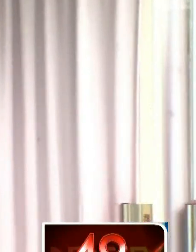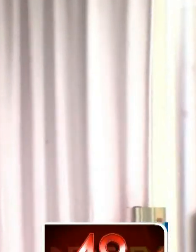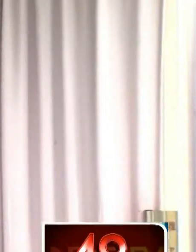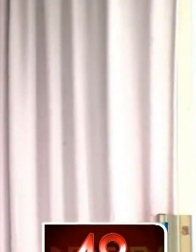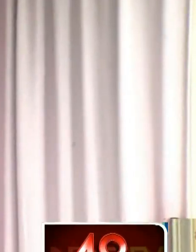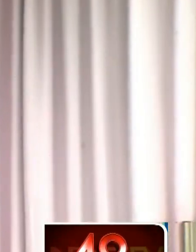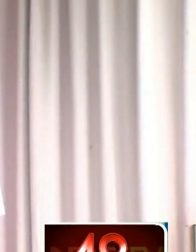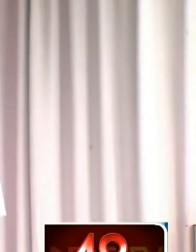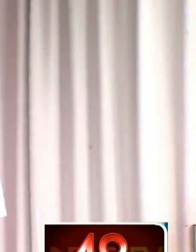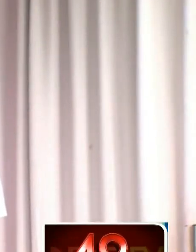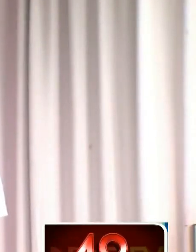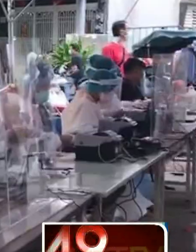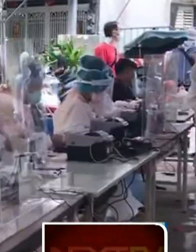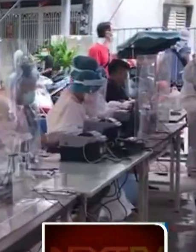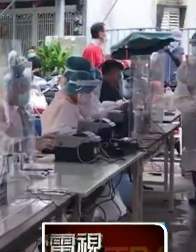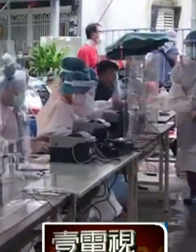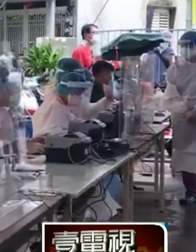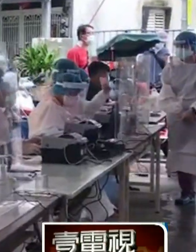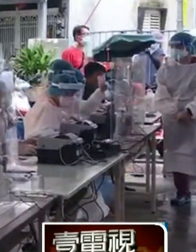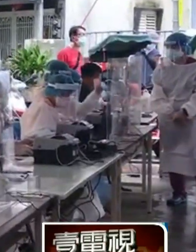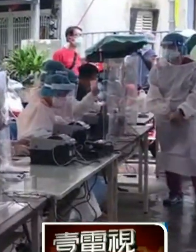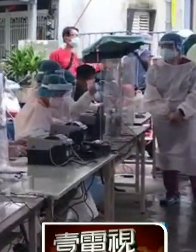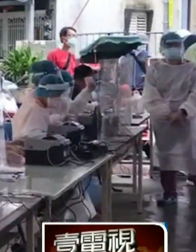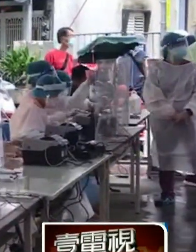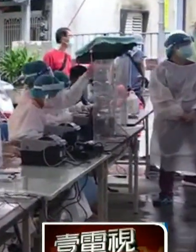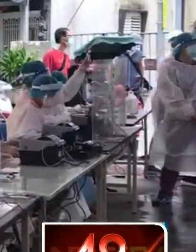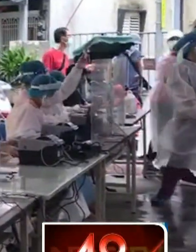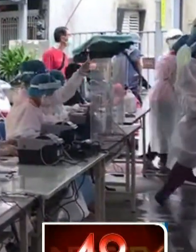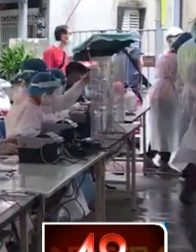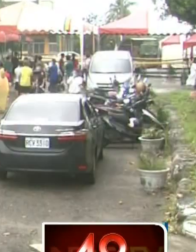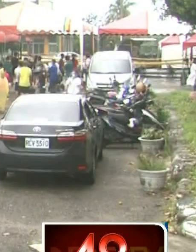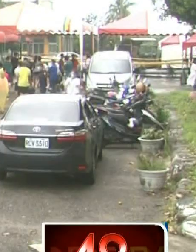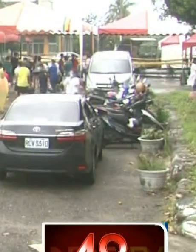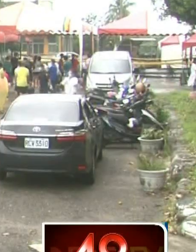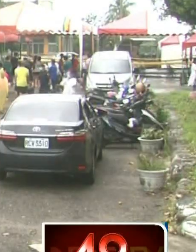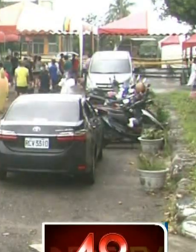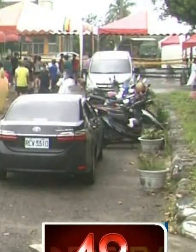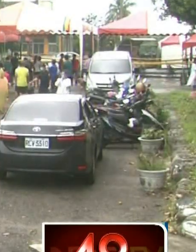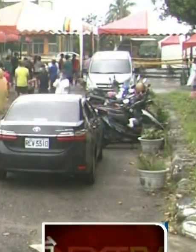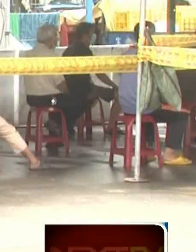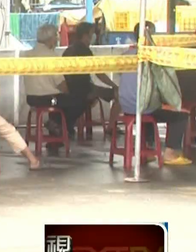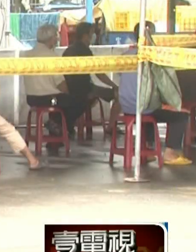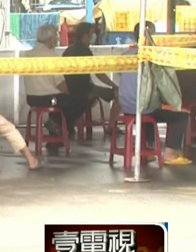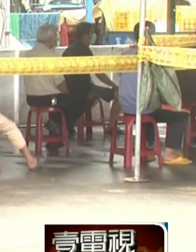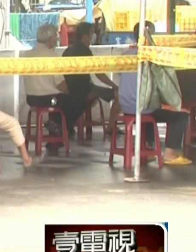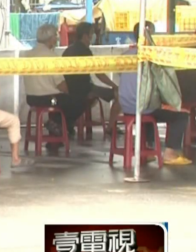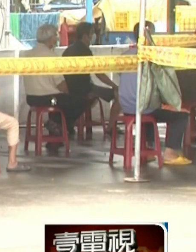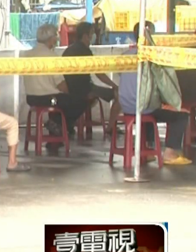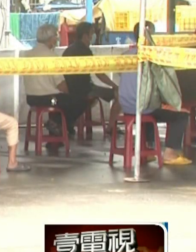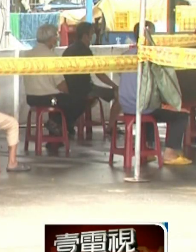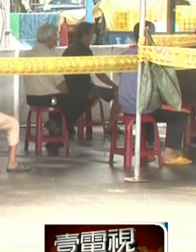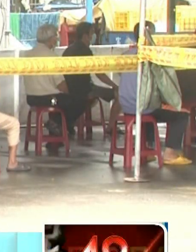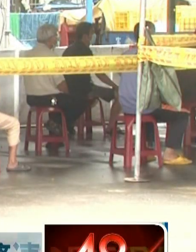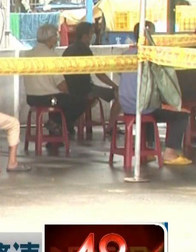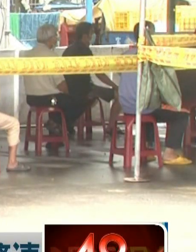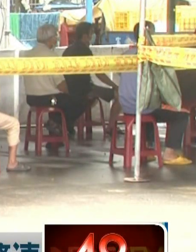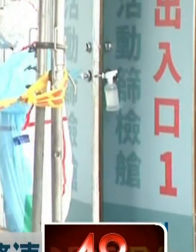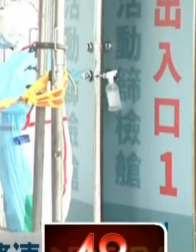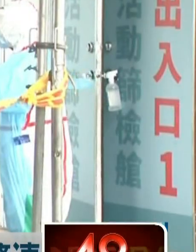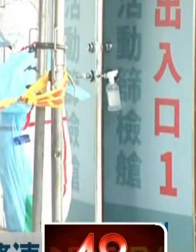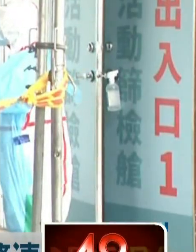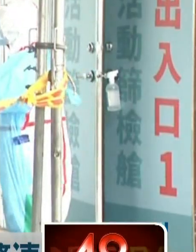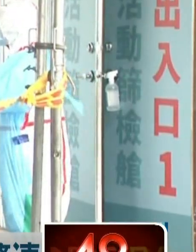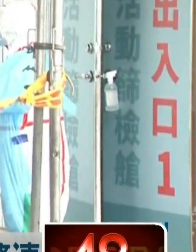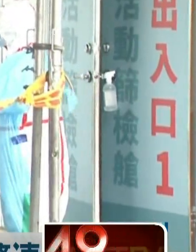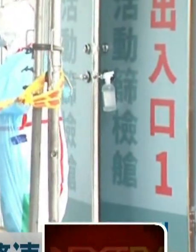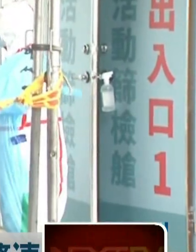检验中，另一名是外籍航空机组员已经离境无法采检。另一名芳寮确诊个案14734有待基因定序，